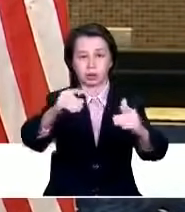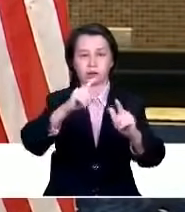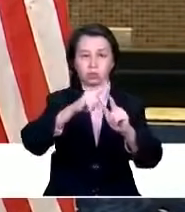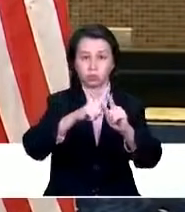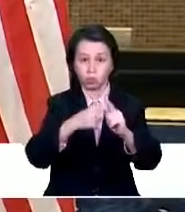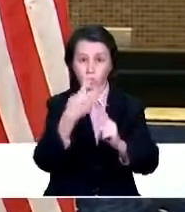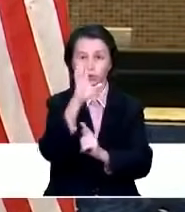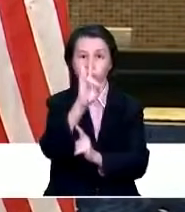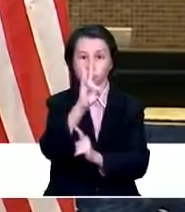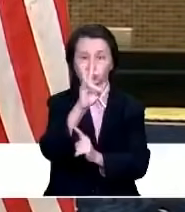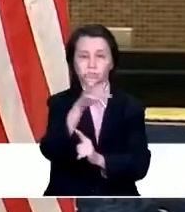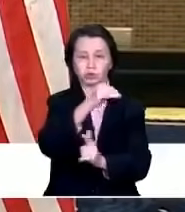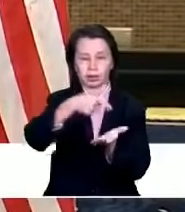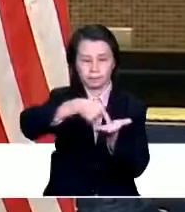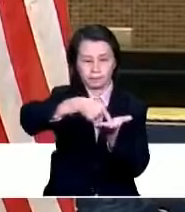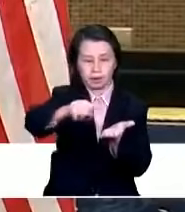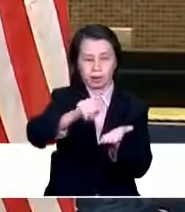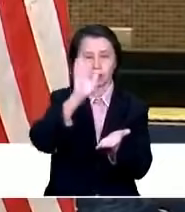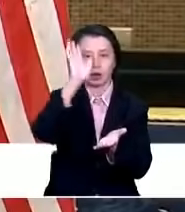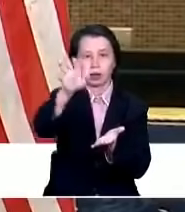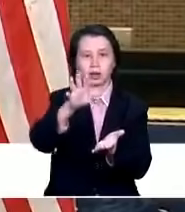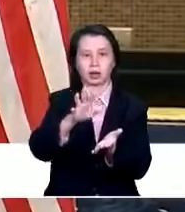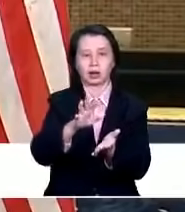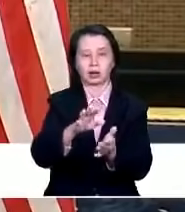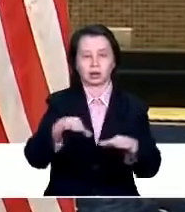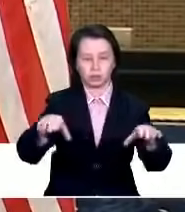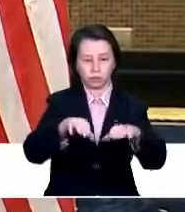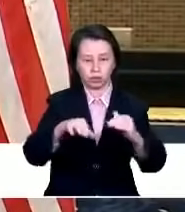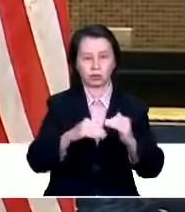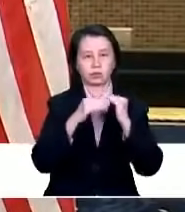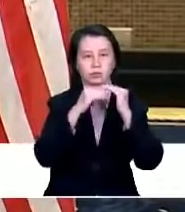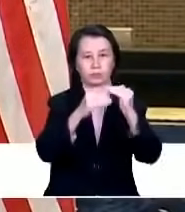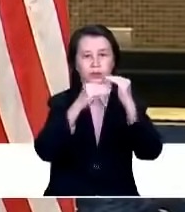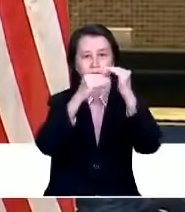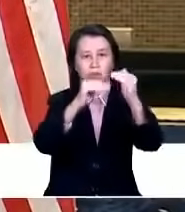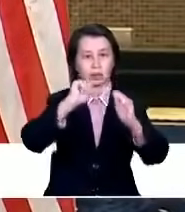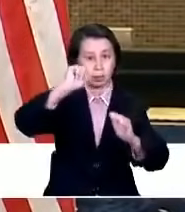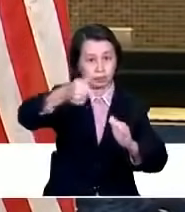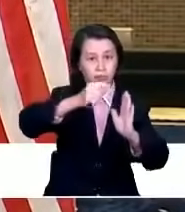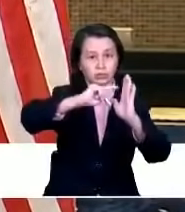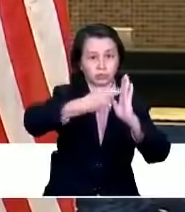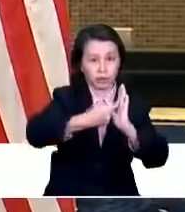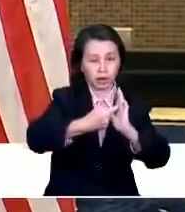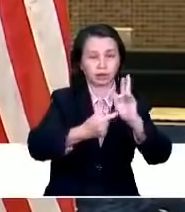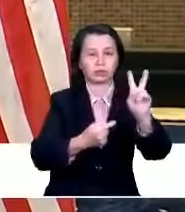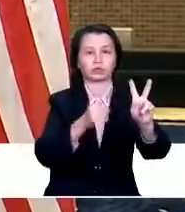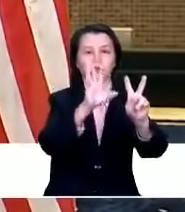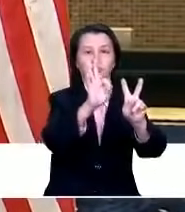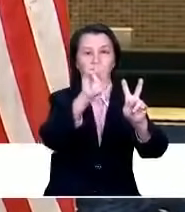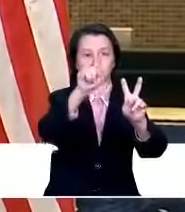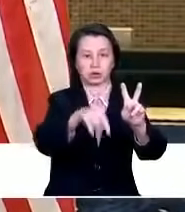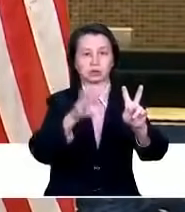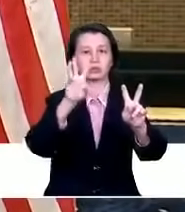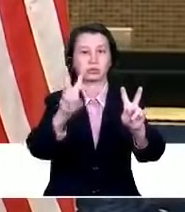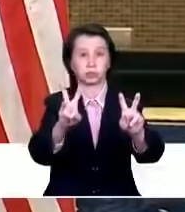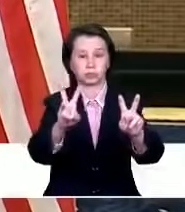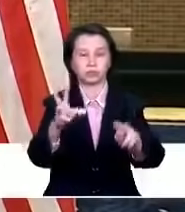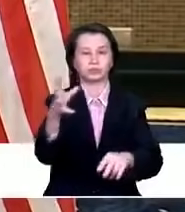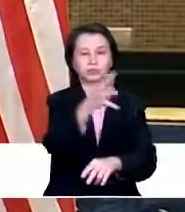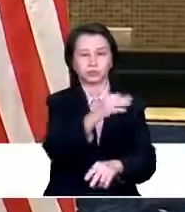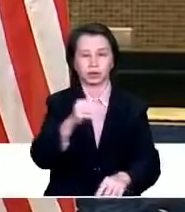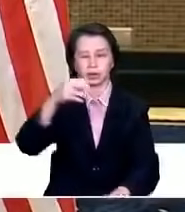Julai, dan bayarannya akan dibuat secara berperingkat mulai esok 29 Jun.